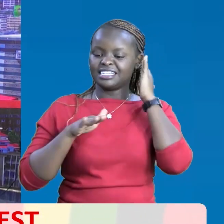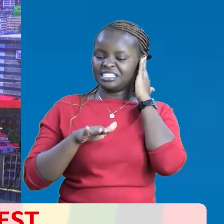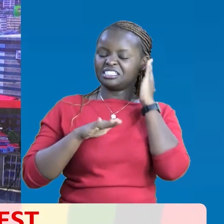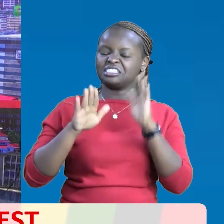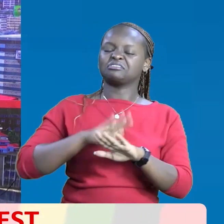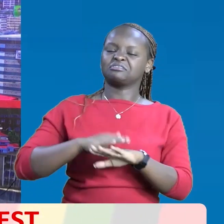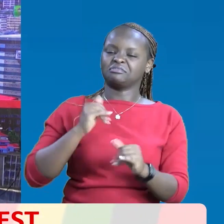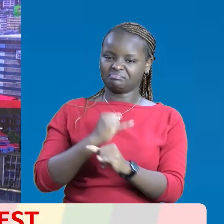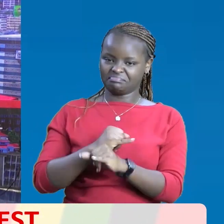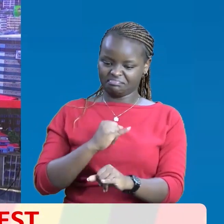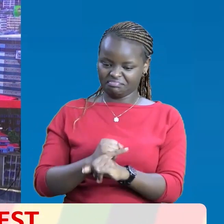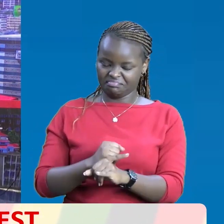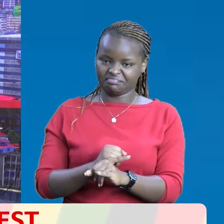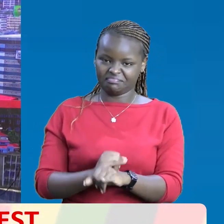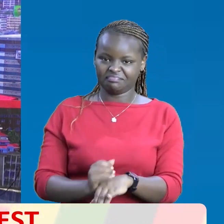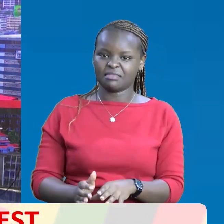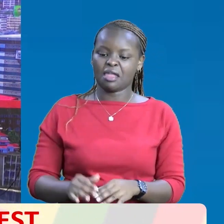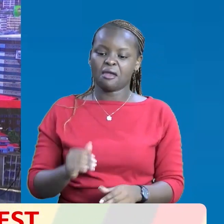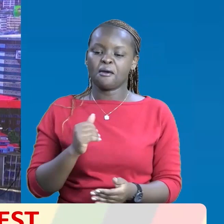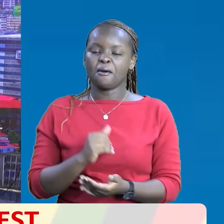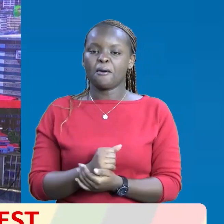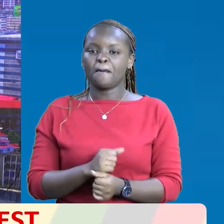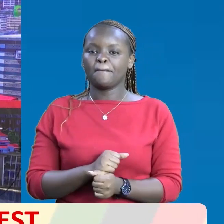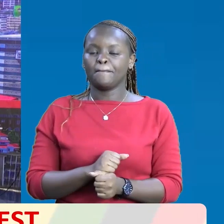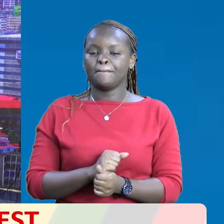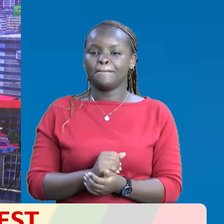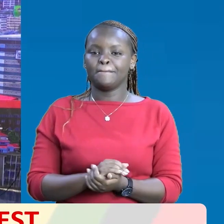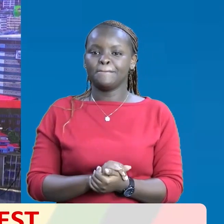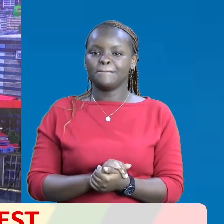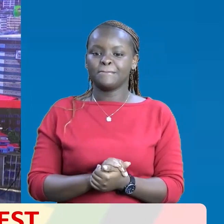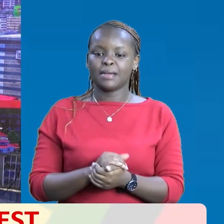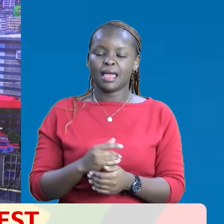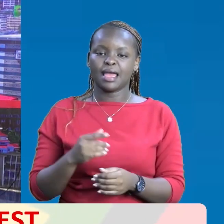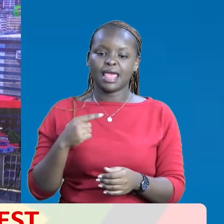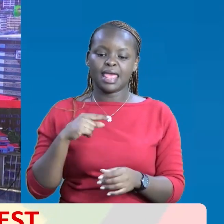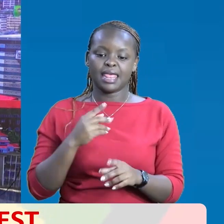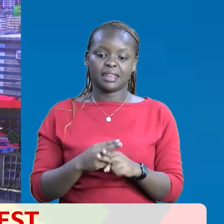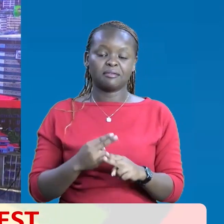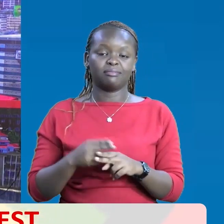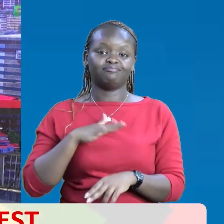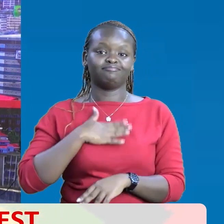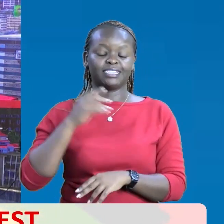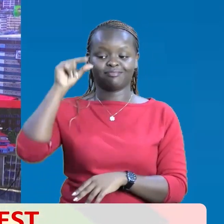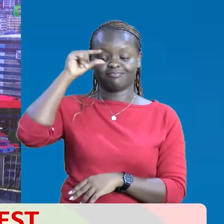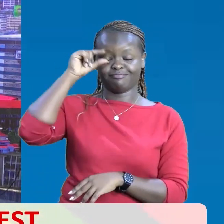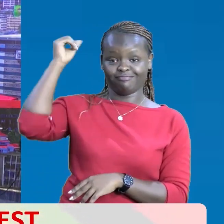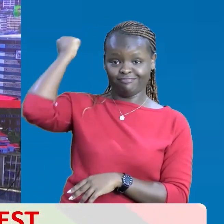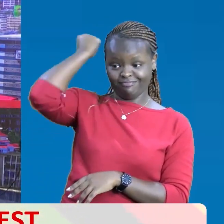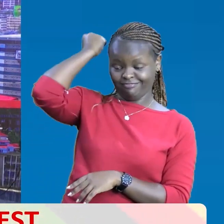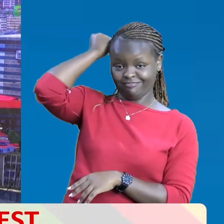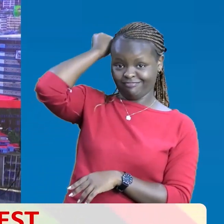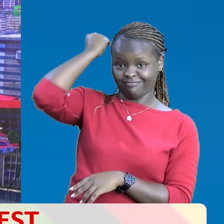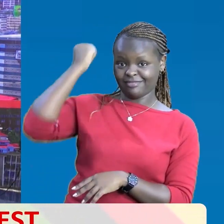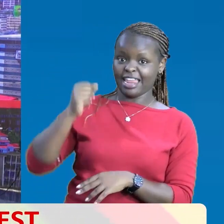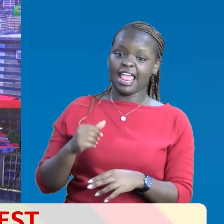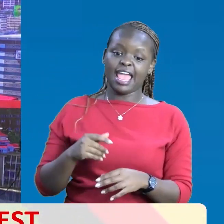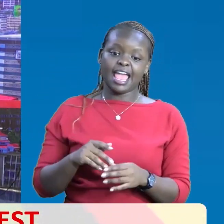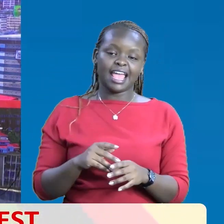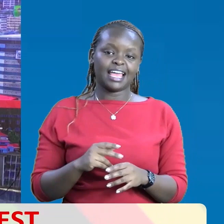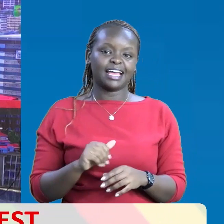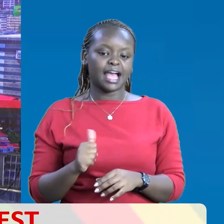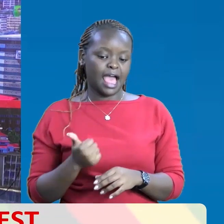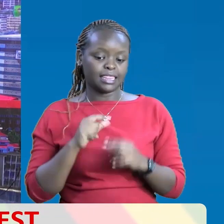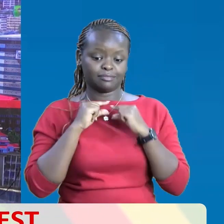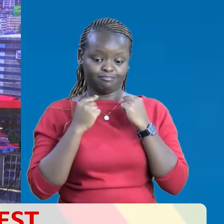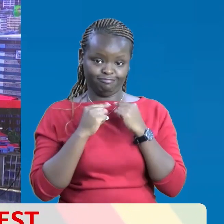Then I'll step up. Then hatari sana. No sana. They call me Bill Clinton ODHIAMBO, your entertainment captain. I'm KHENDI, simply K